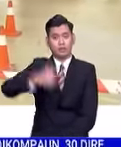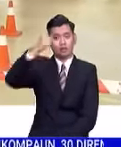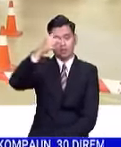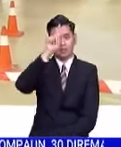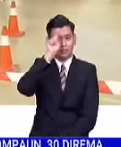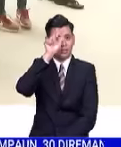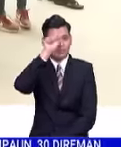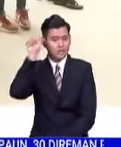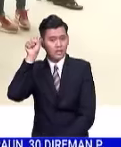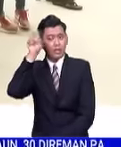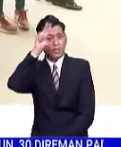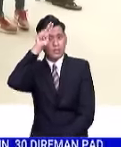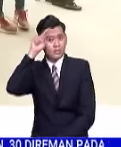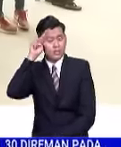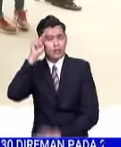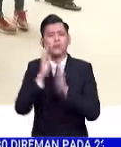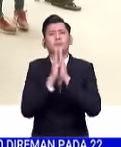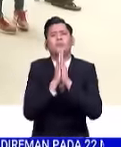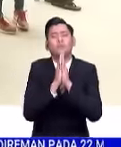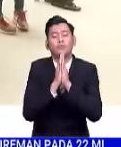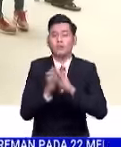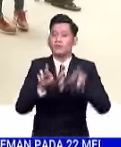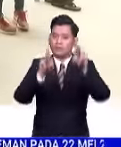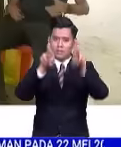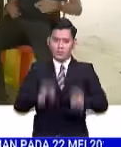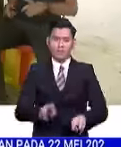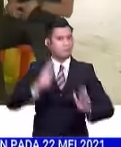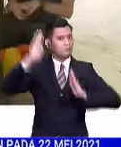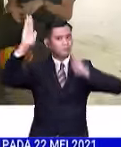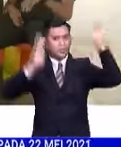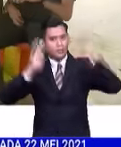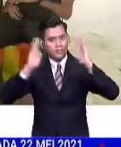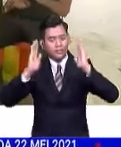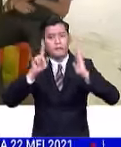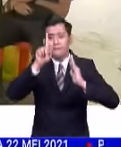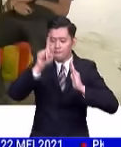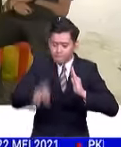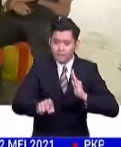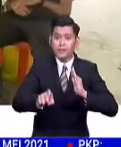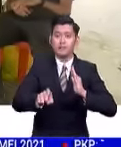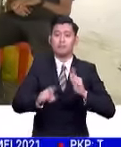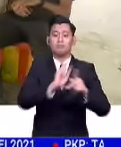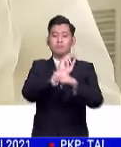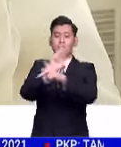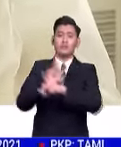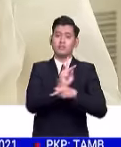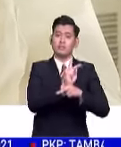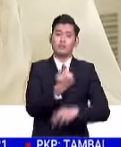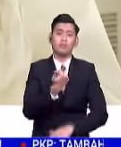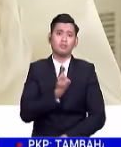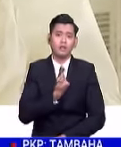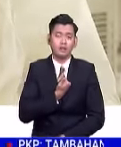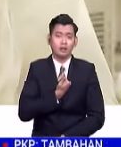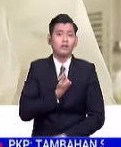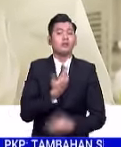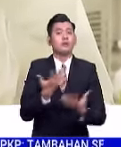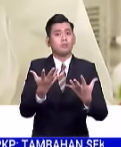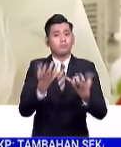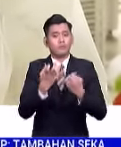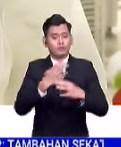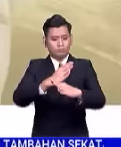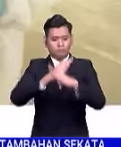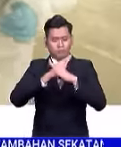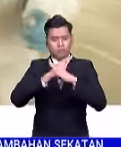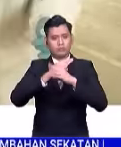Abdullah merayu kepada seluruh rakyat Malaysia untuk terus kekal melakukan kawalan kendiri bagi memberi ruang